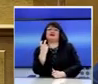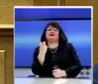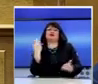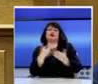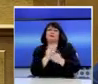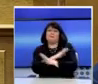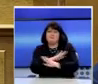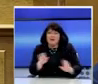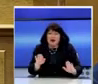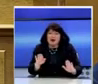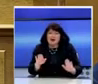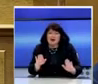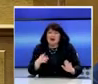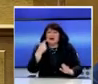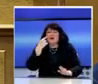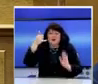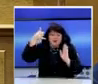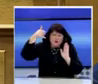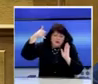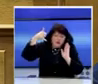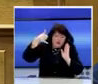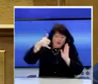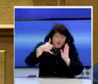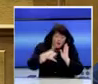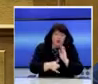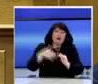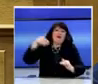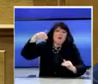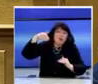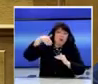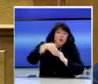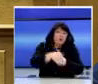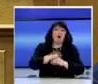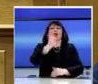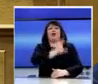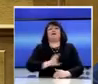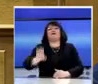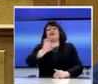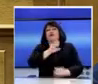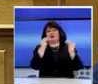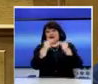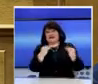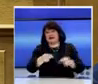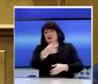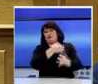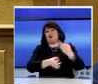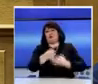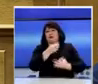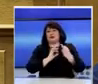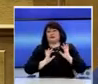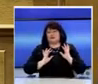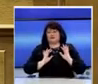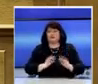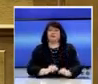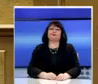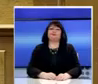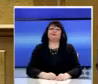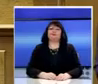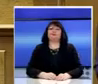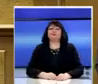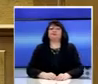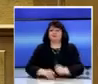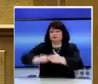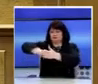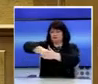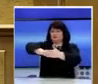καταγράφουμε τη βαθύτερη ύφεση σε όλη την Ευρώπη με τα δικά σας στοιχεία. Τα προσωρινά